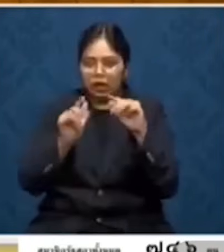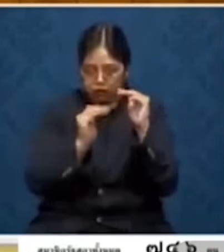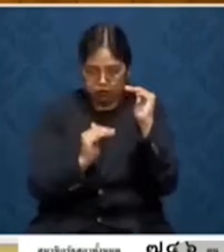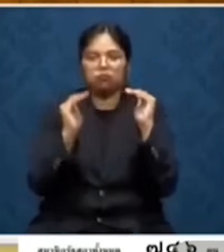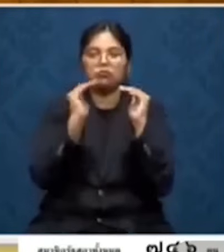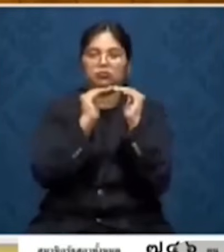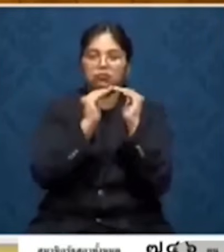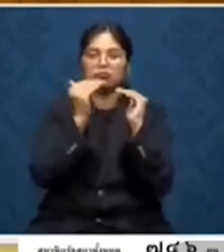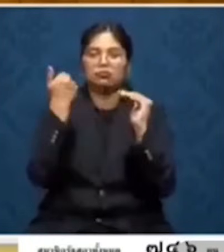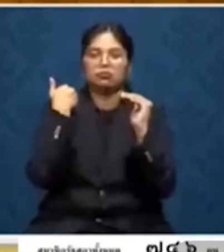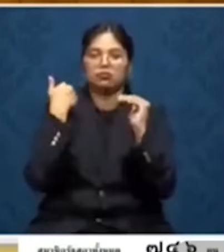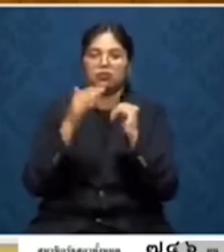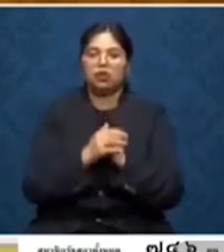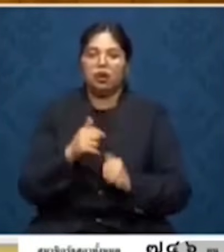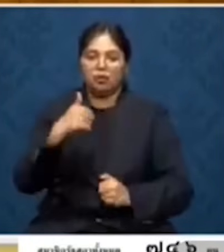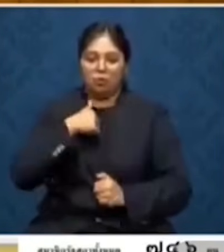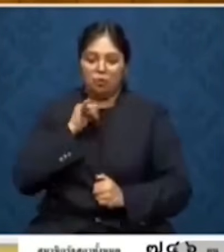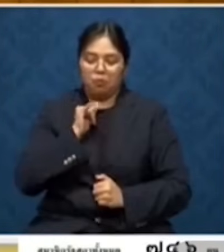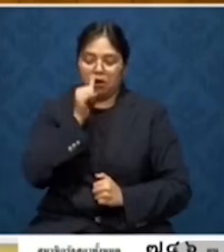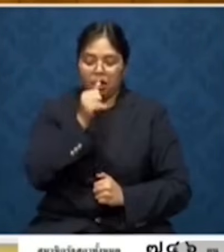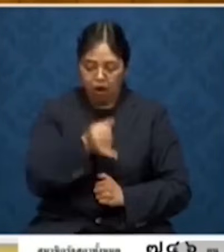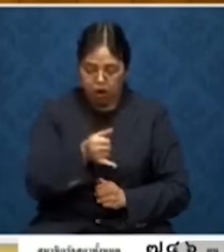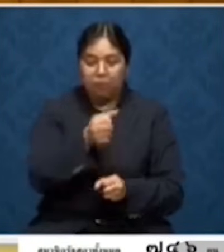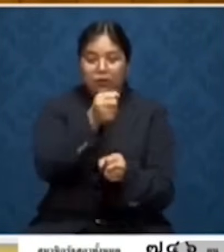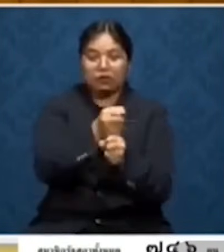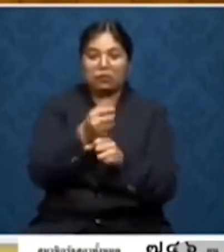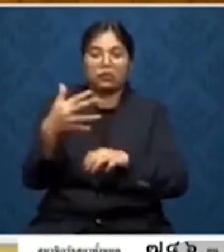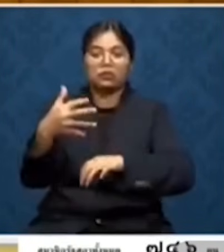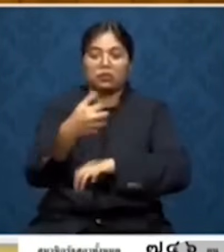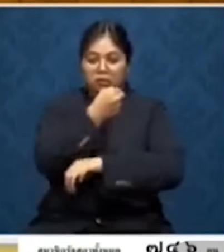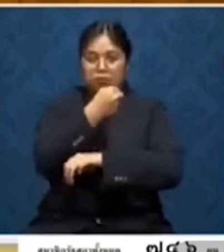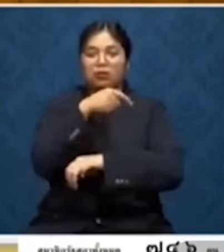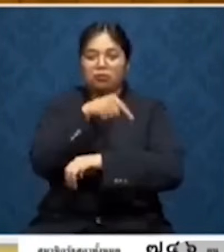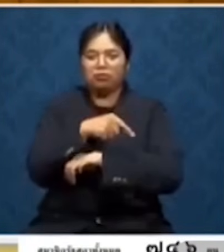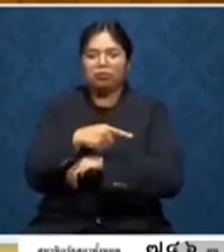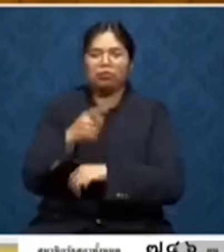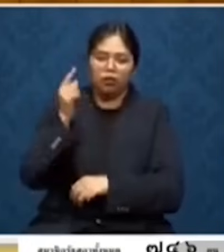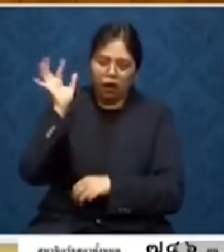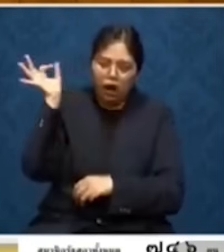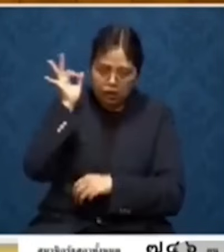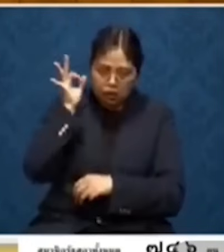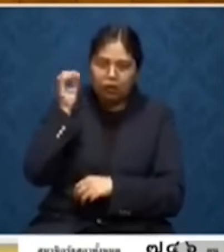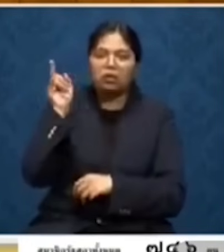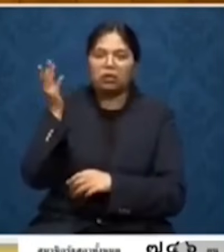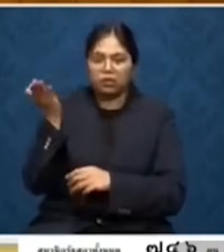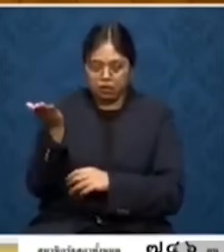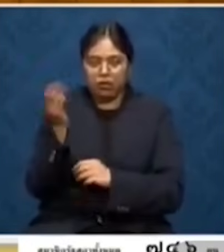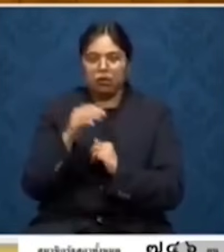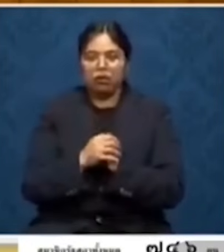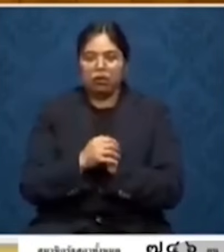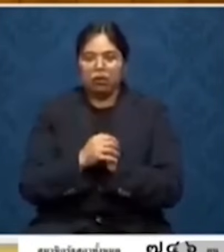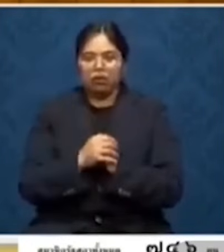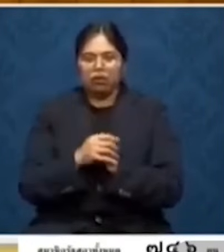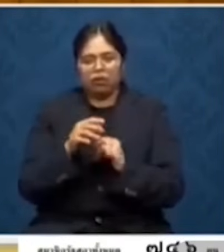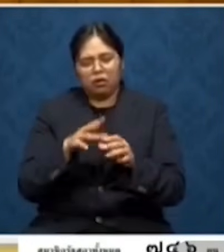เท่าที่เข้ามาในวงการการเมืองก็ได้ยินท่านอดีตนายกชวนได้มีการกล่าวถึงเรื่องของการเลือกป